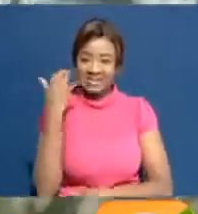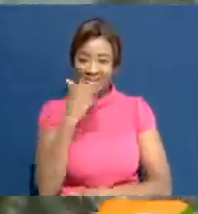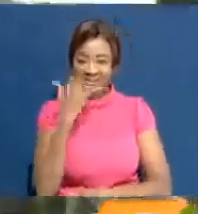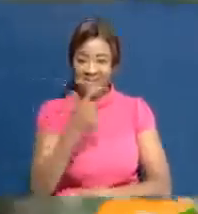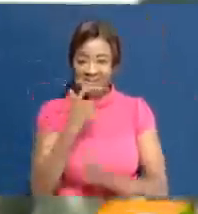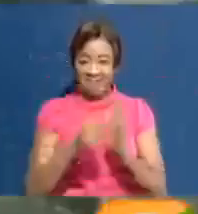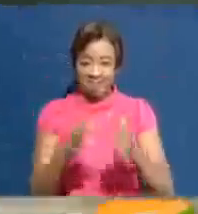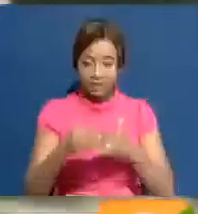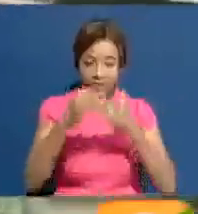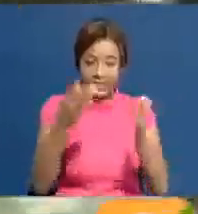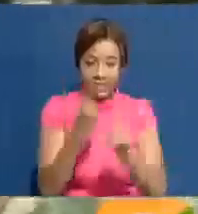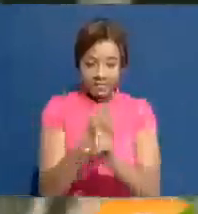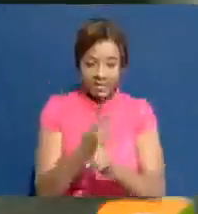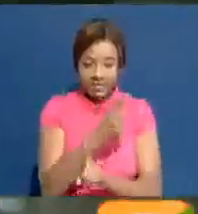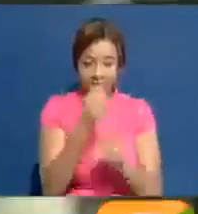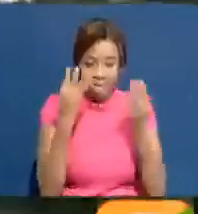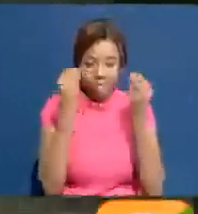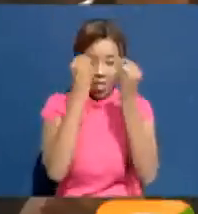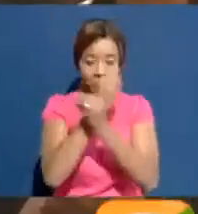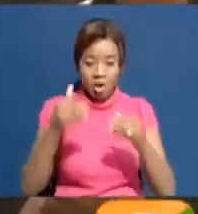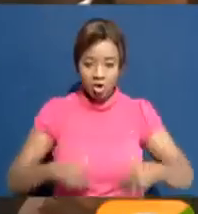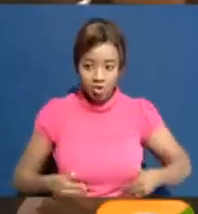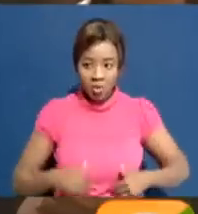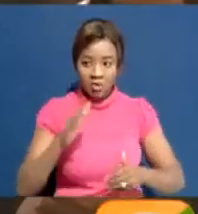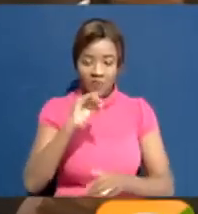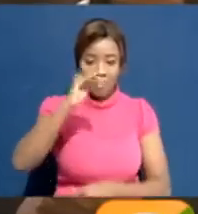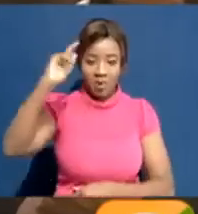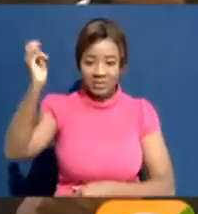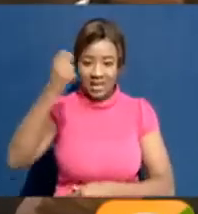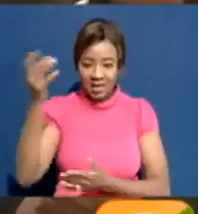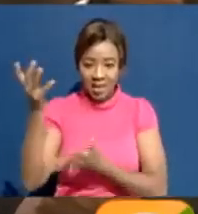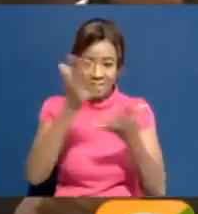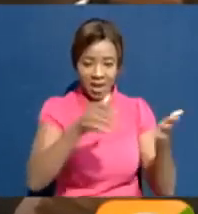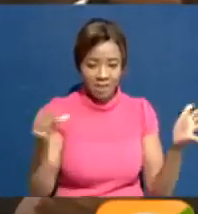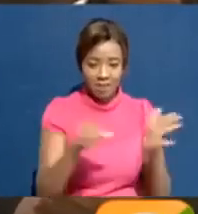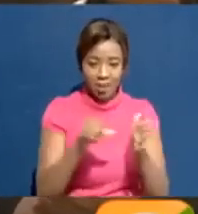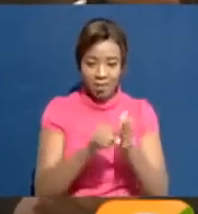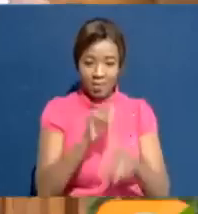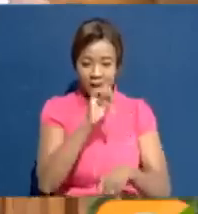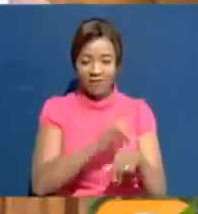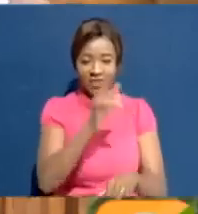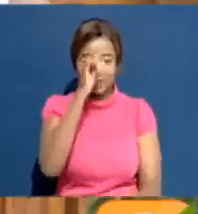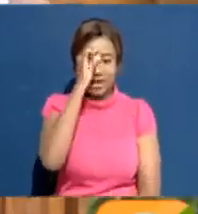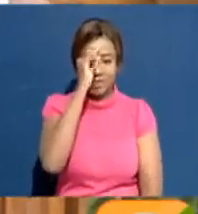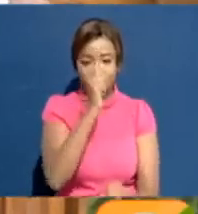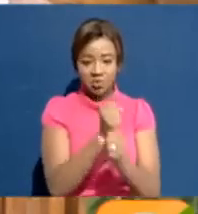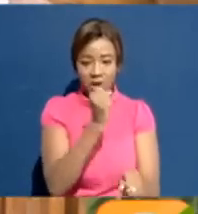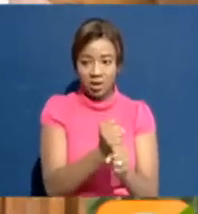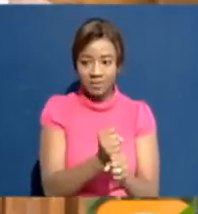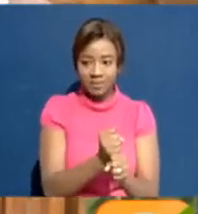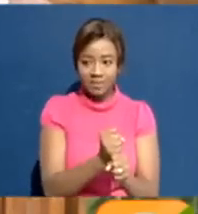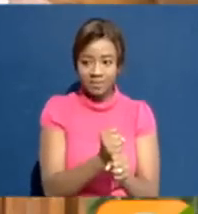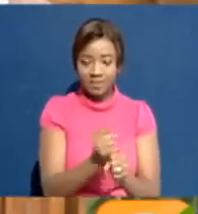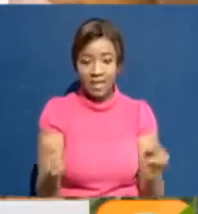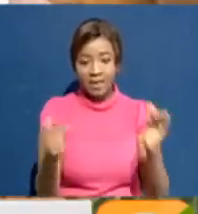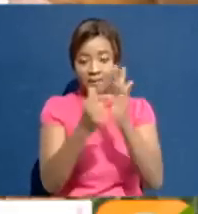hilo haramu kwa kuwahadaa vijana kutoka Mlima Kenya kuleta machafuko na kutatiza serikali. The truth of the matter